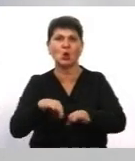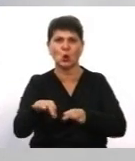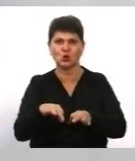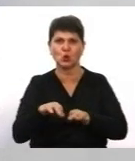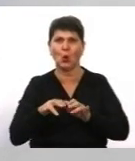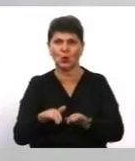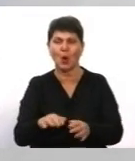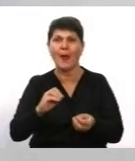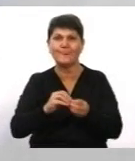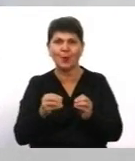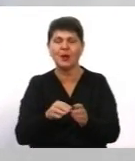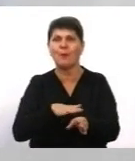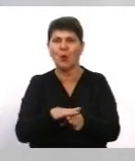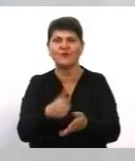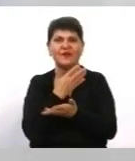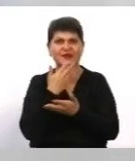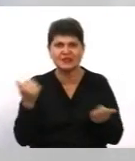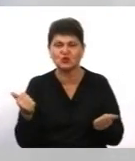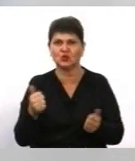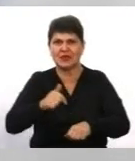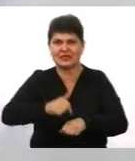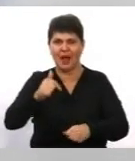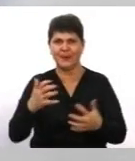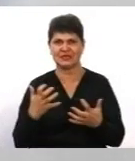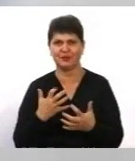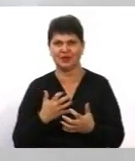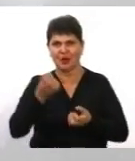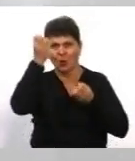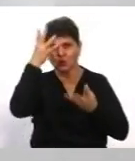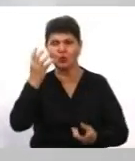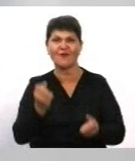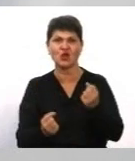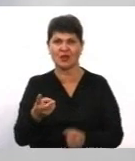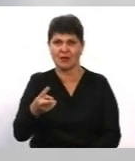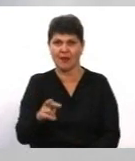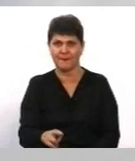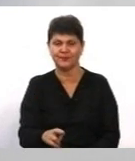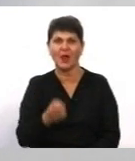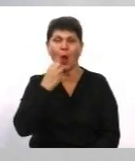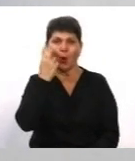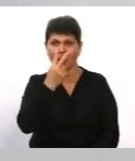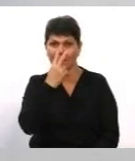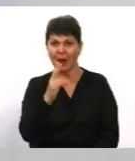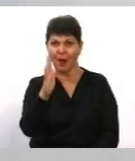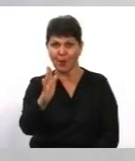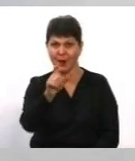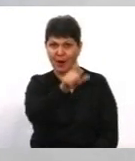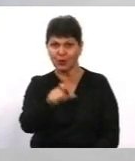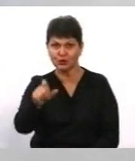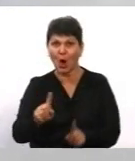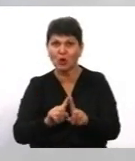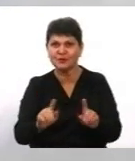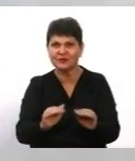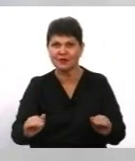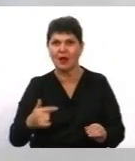Проблема в повній відсутності інстинкту самозбереження і культури водіння. Коли я бачу попереду людей, особливо дітей, я